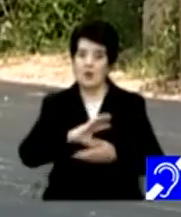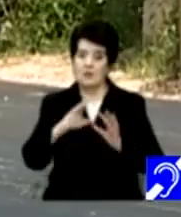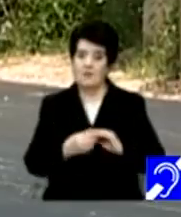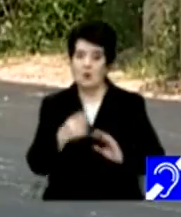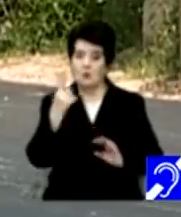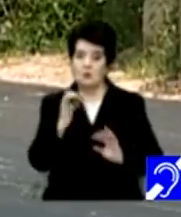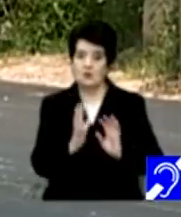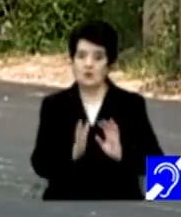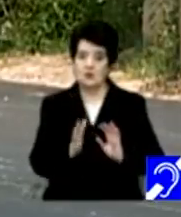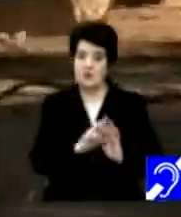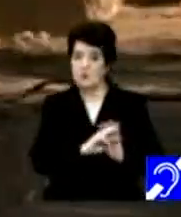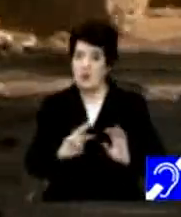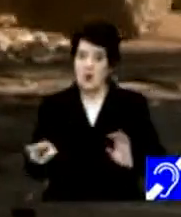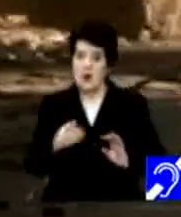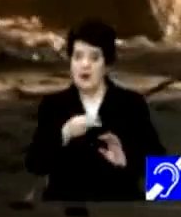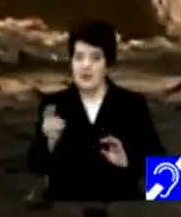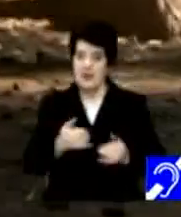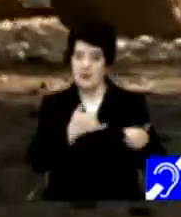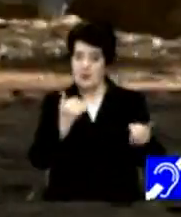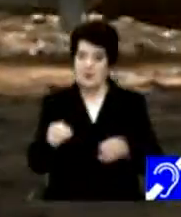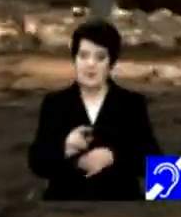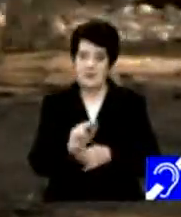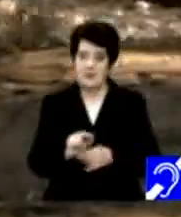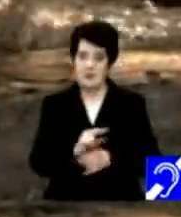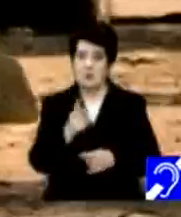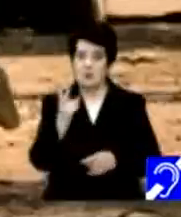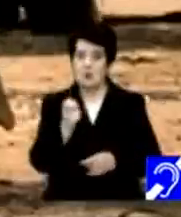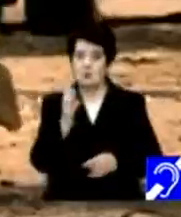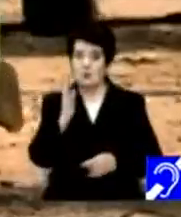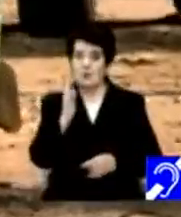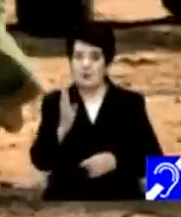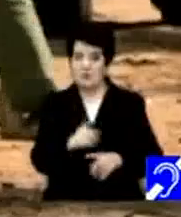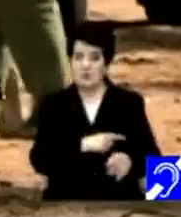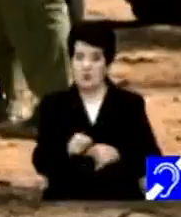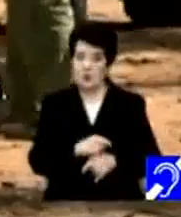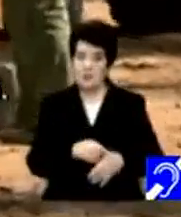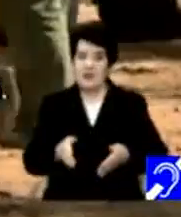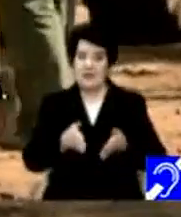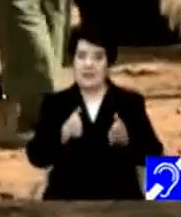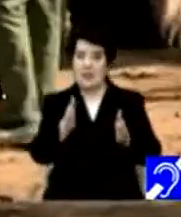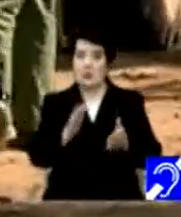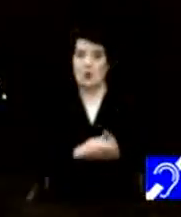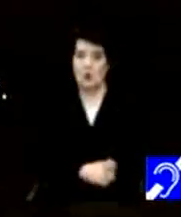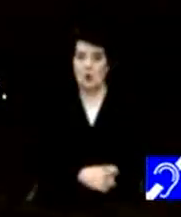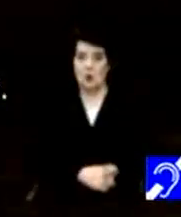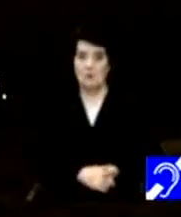150 de milioane de euro, este destinat reabilitării a 240 de kilometri de drum. We are talking